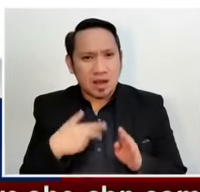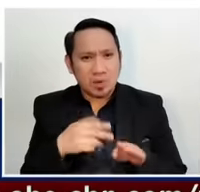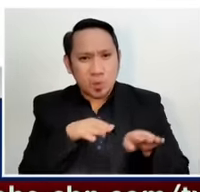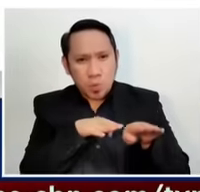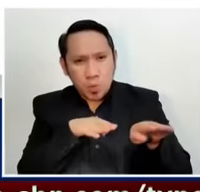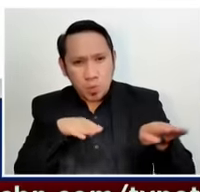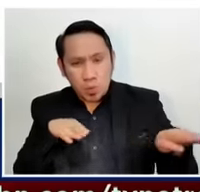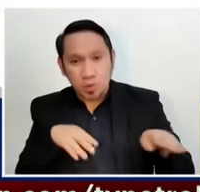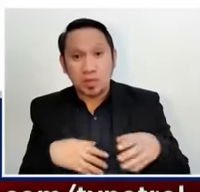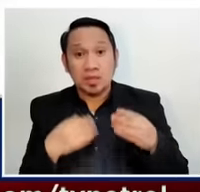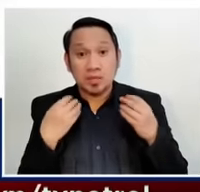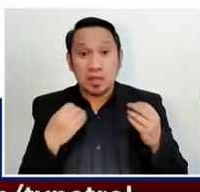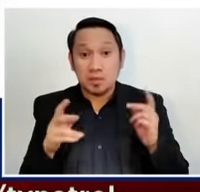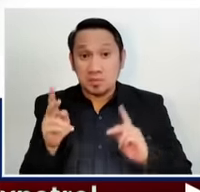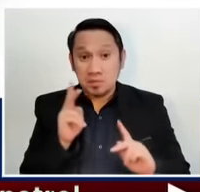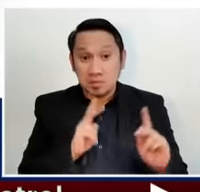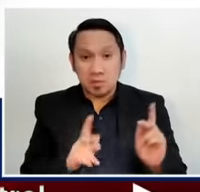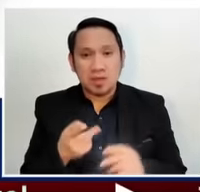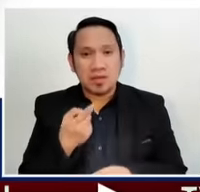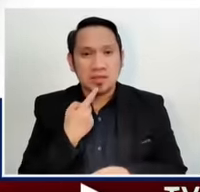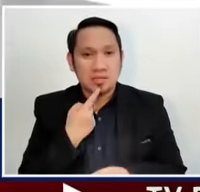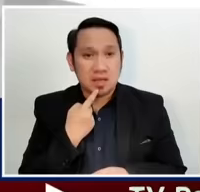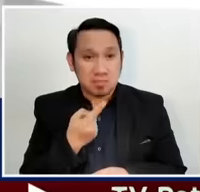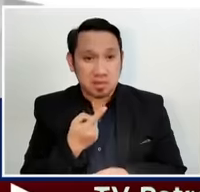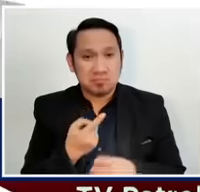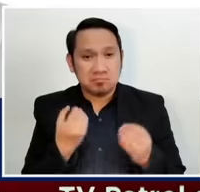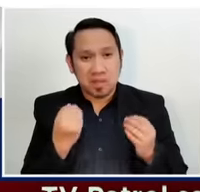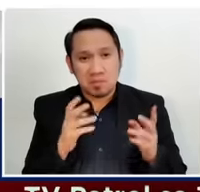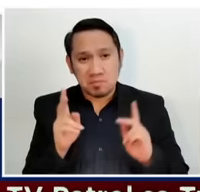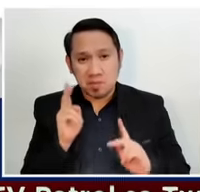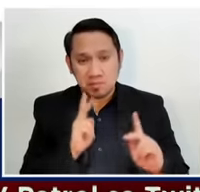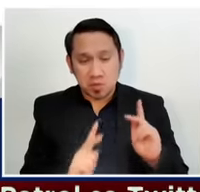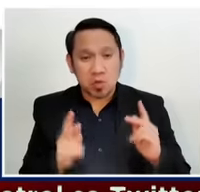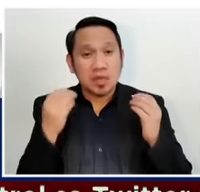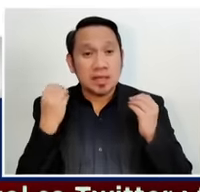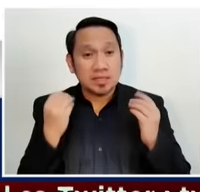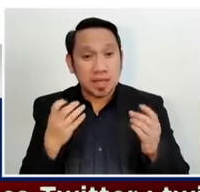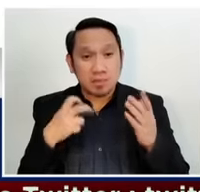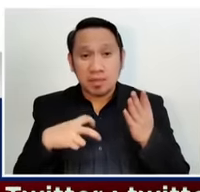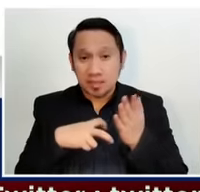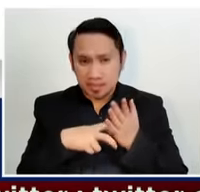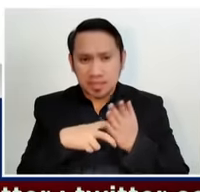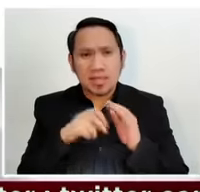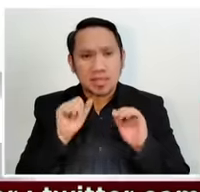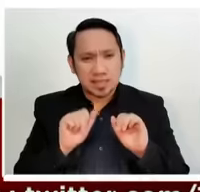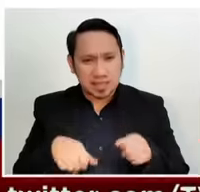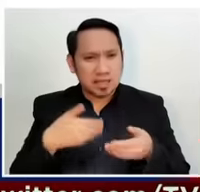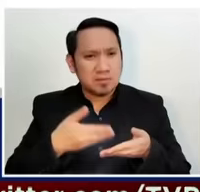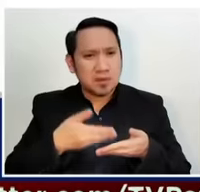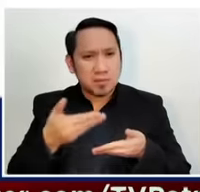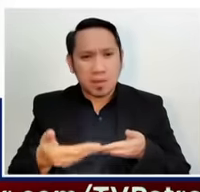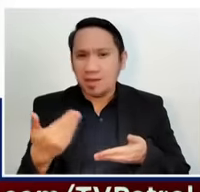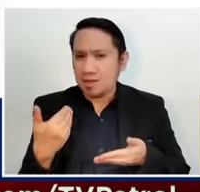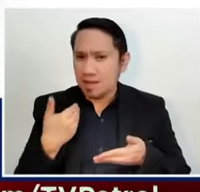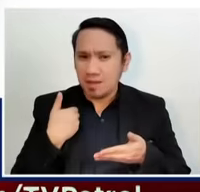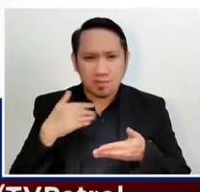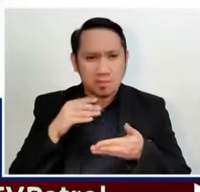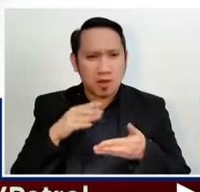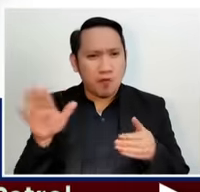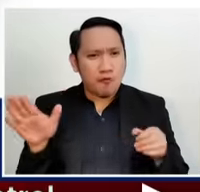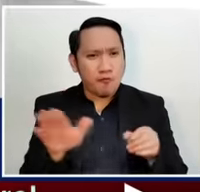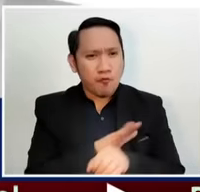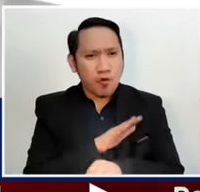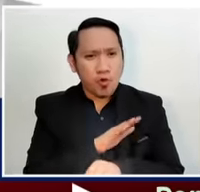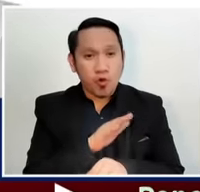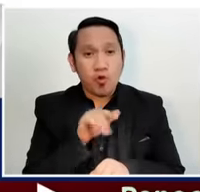ang mga pasahero, sabi ng Montenegro Shipping Lines, marami pa ang ticket na mabibili at hindi pa fully book ang mga barko nilang biyaheng